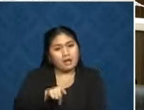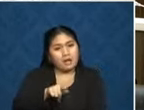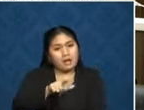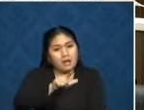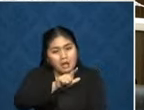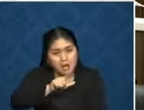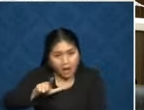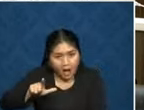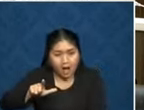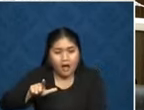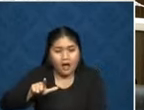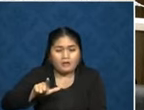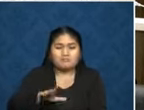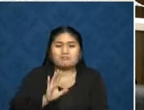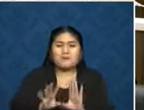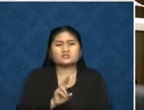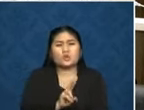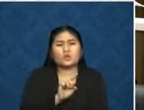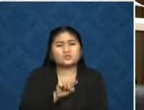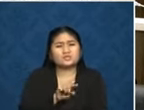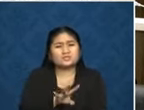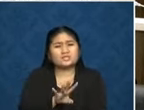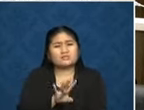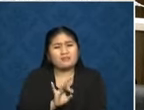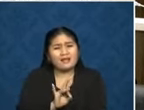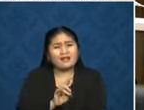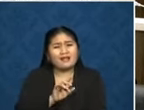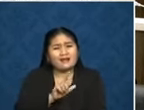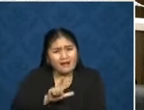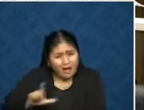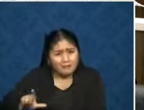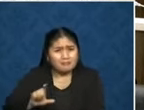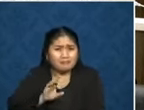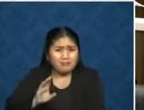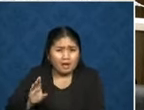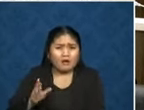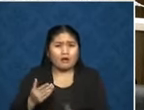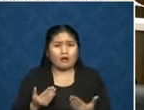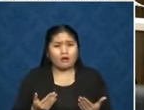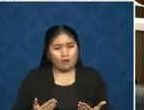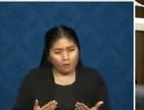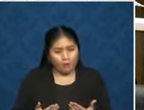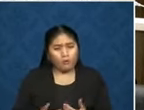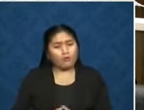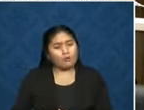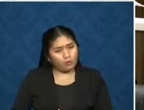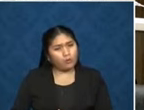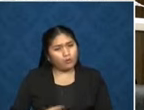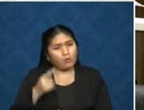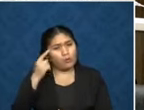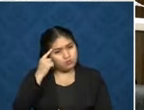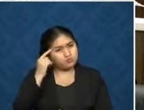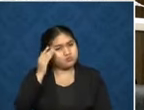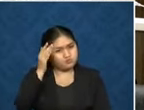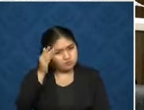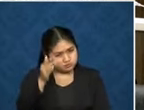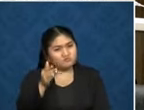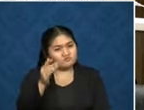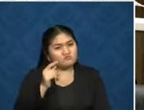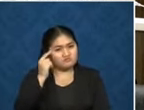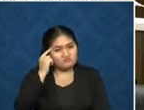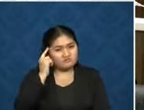เงินไทยตั้ง 2.48 ล้านล้านบาทเพราะฉะนั้นเนี่ยในอนาคตข้างหน้าถึงแม้ว่